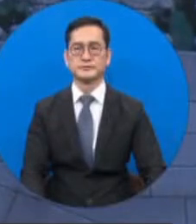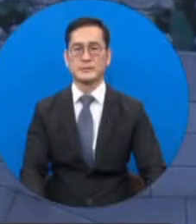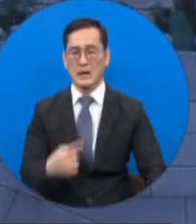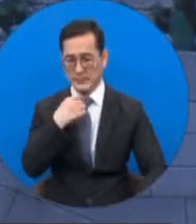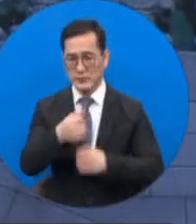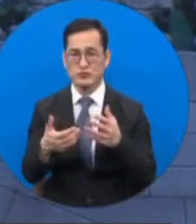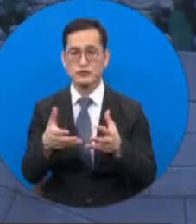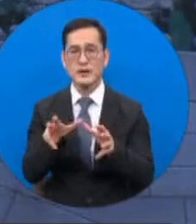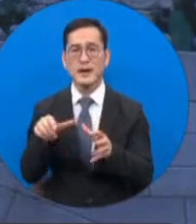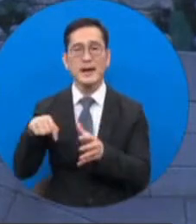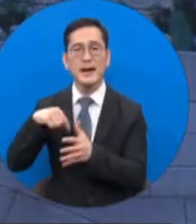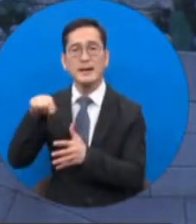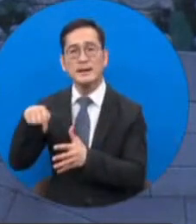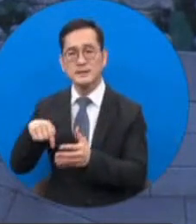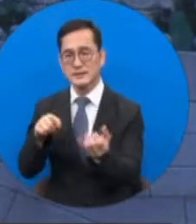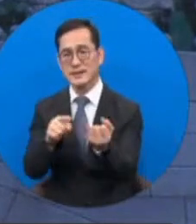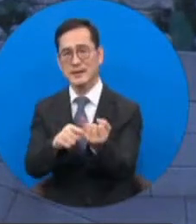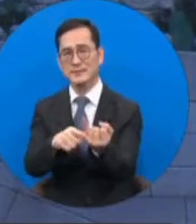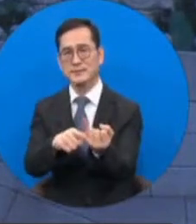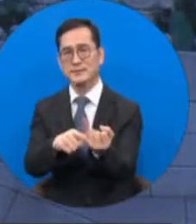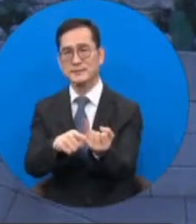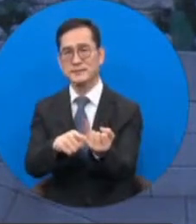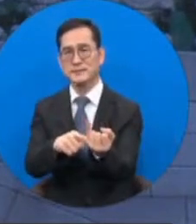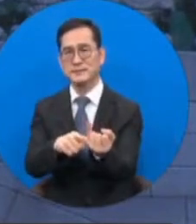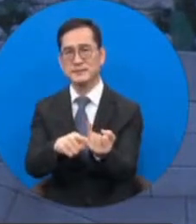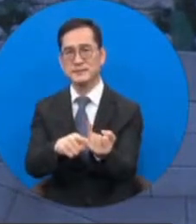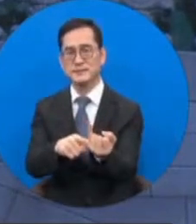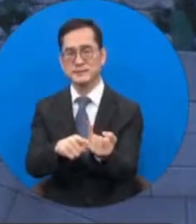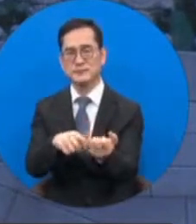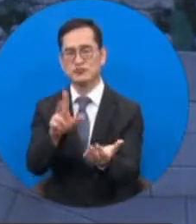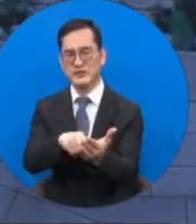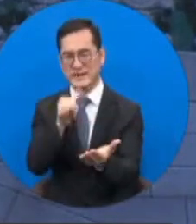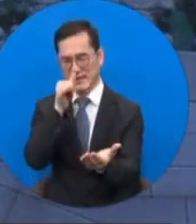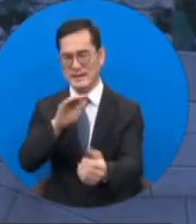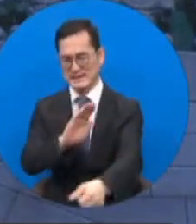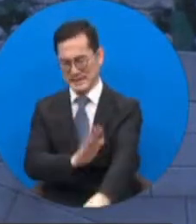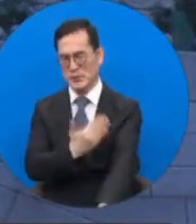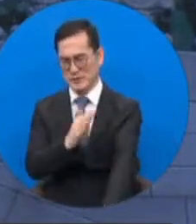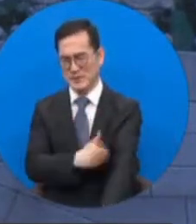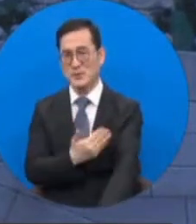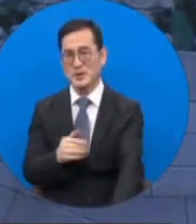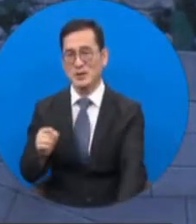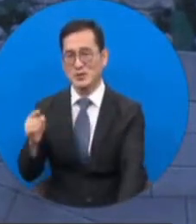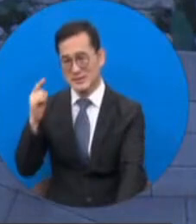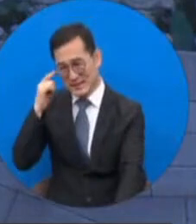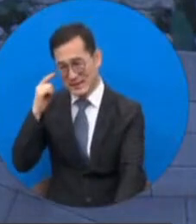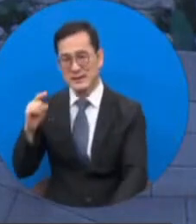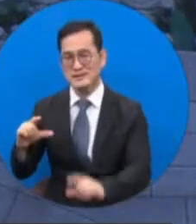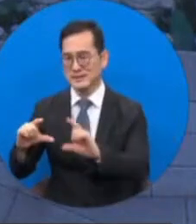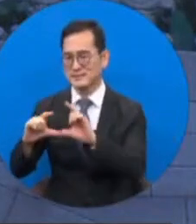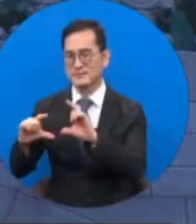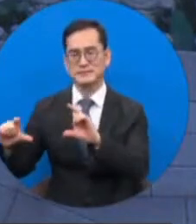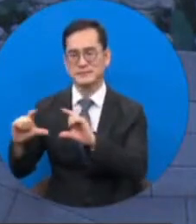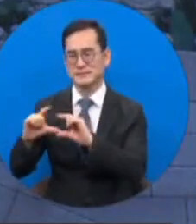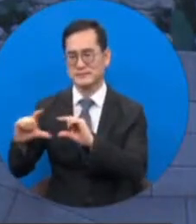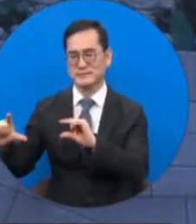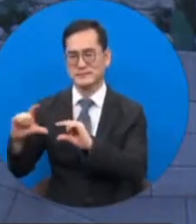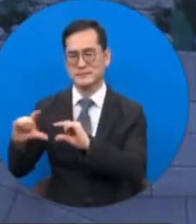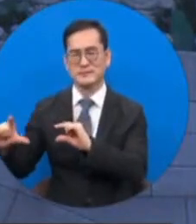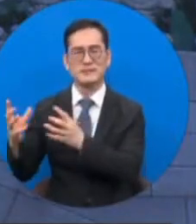내부에서는 박 전 비대위원장의 행동이 잘못됐다라고 보는 의견도 상당히 있습니다. 여러분은 어떻게 생각하십니까? 왜 586